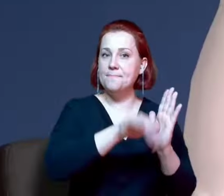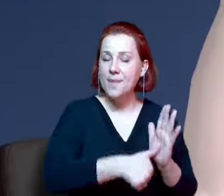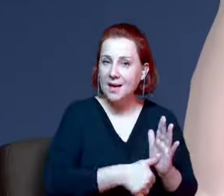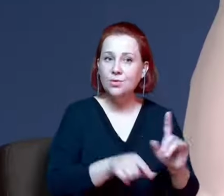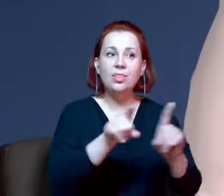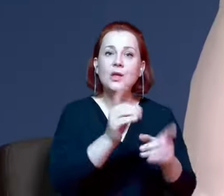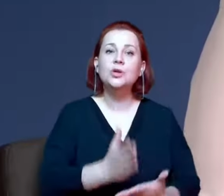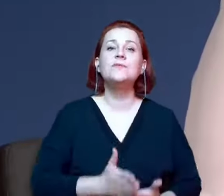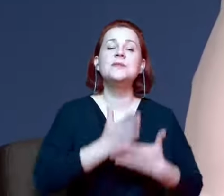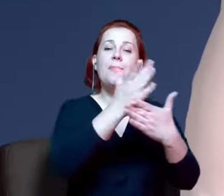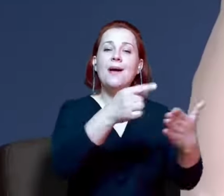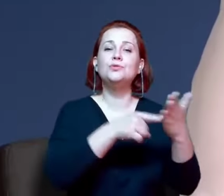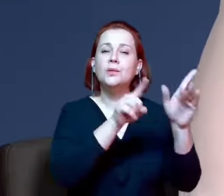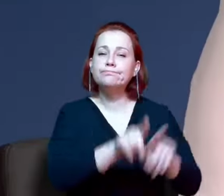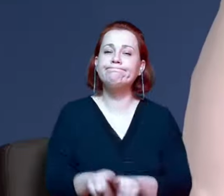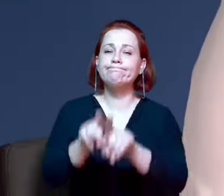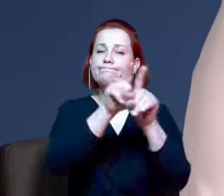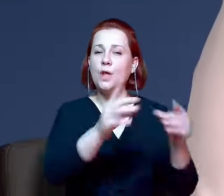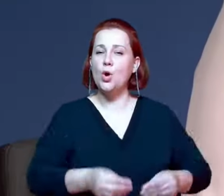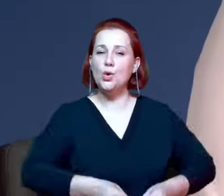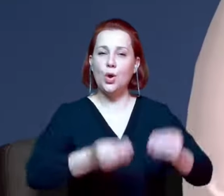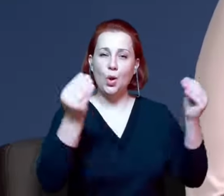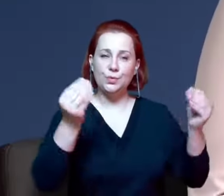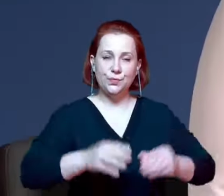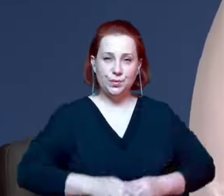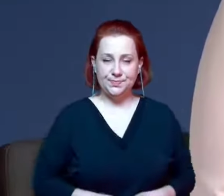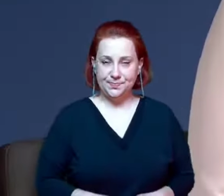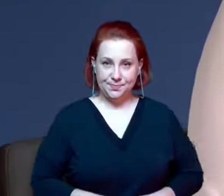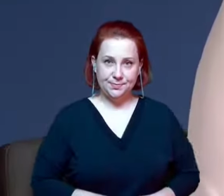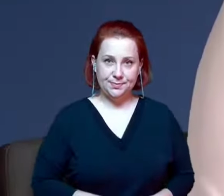wsparcie celów zrównoważonego rozwoju. I